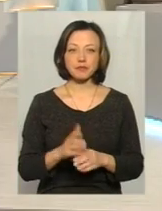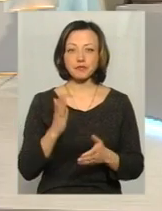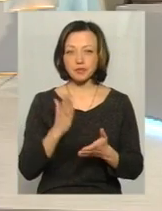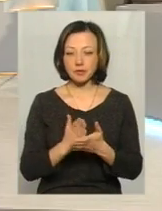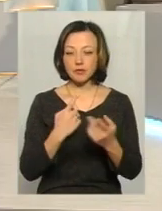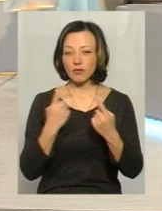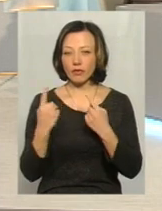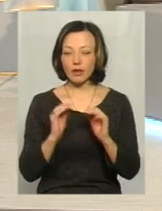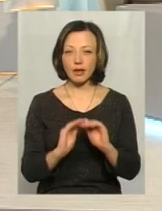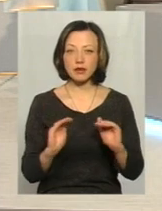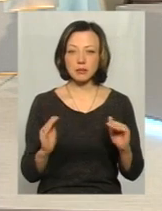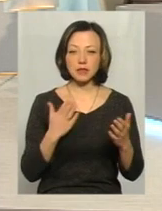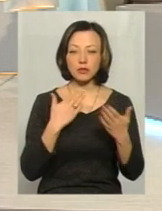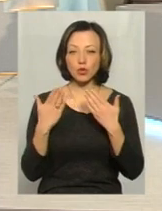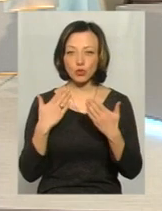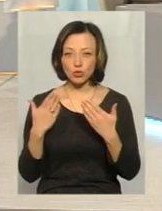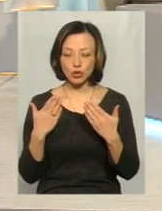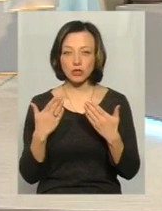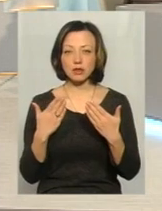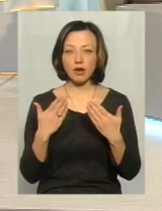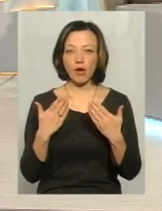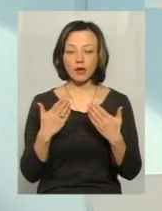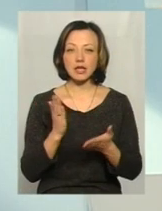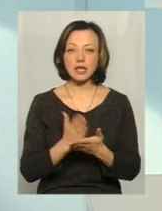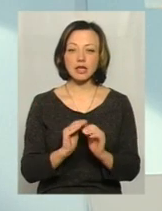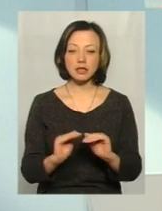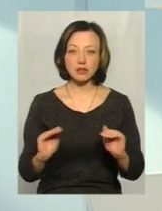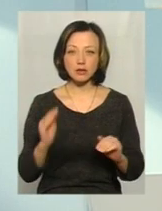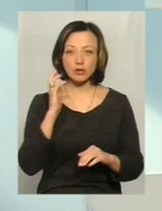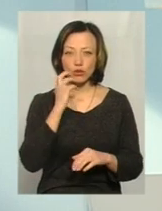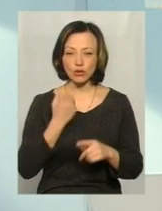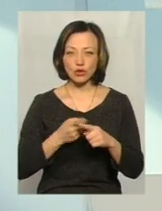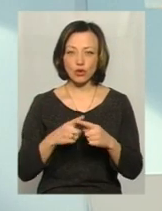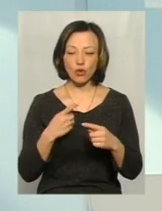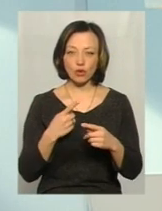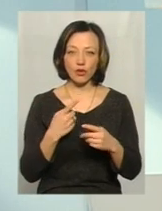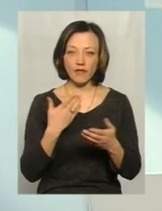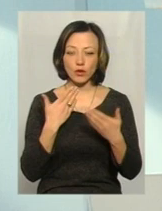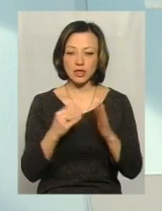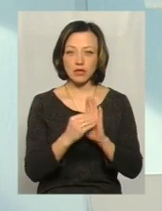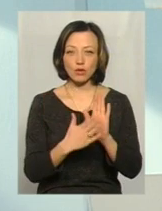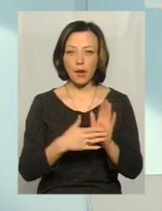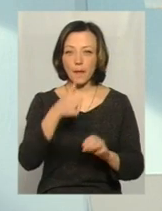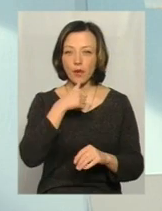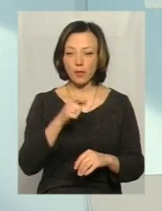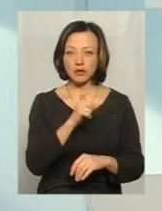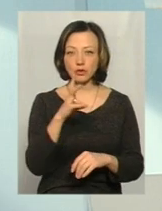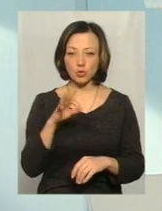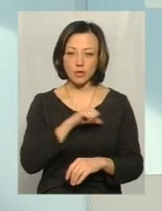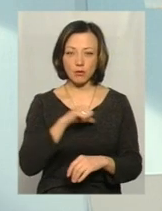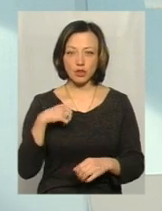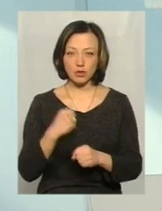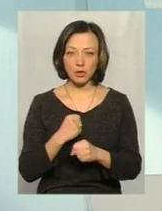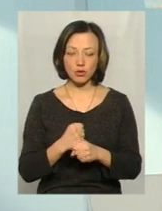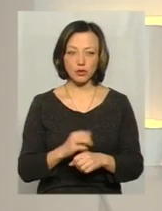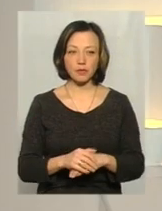з дітьми, спілкуючись з ними, є діти, які досить серйозно до цього відносяться і зареєструвалися на пробне і самостійно працюють.